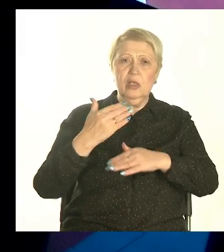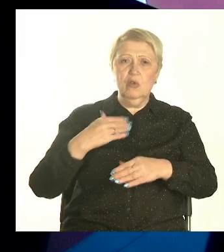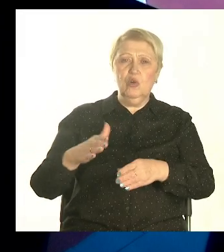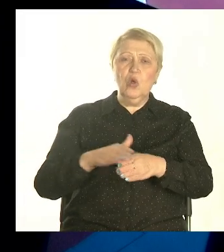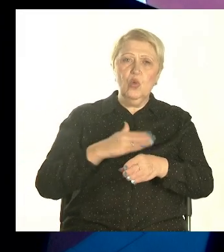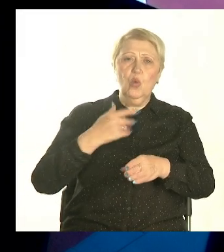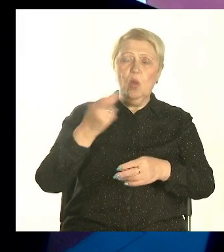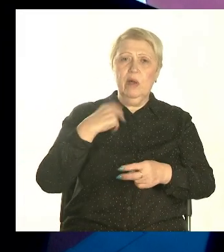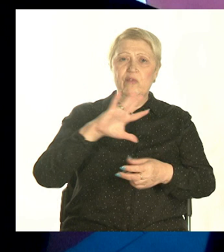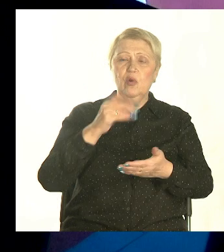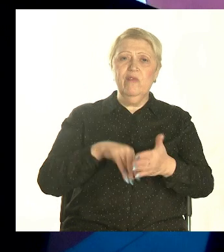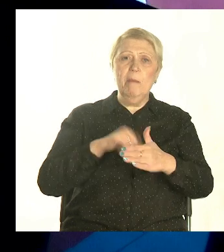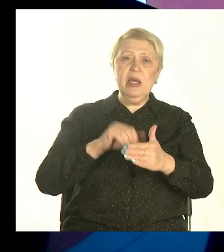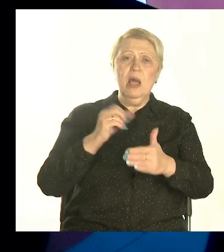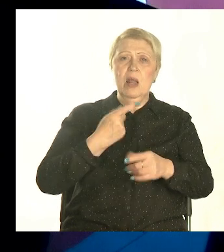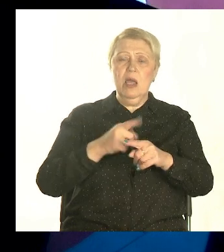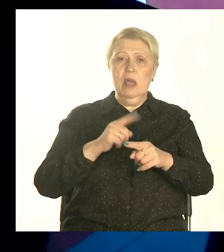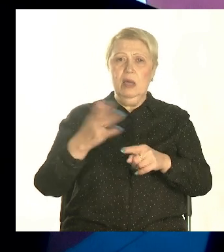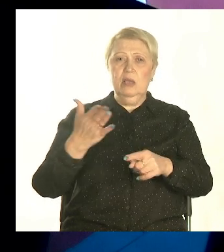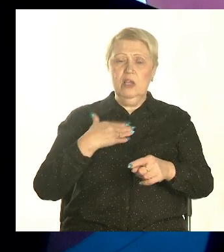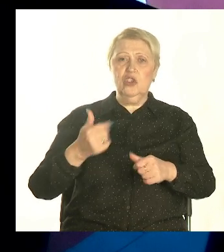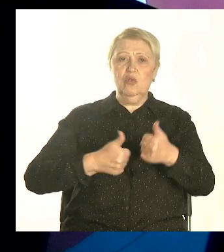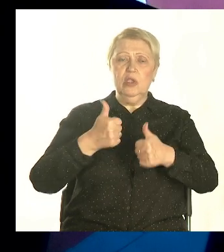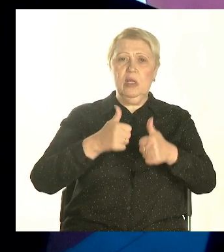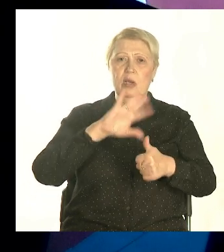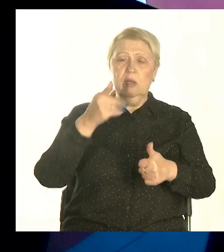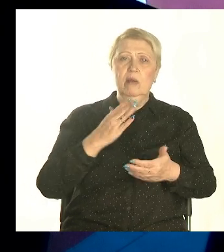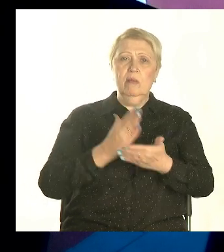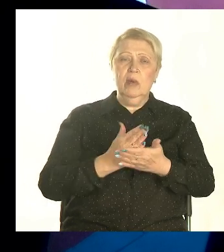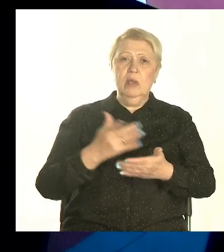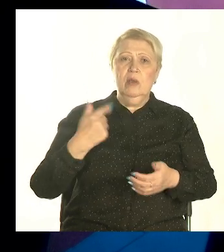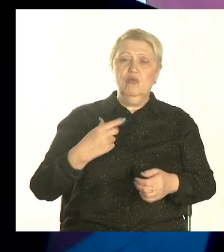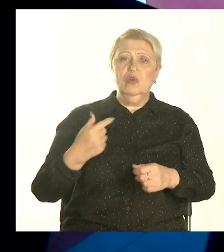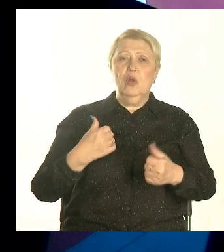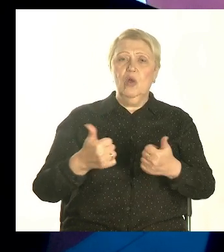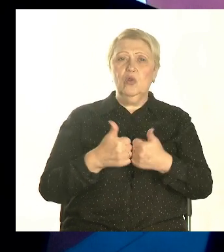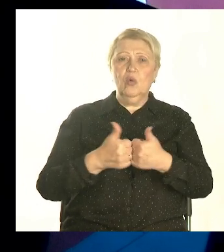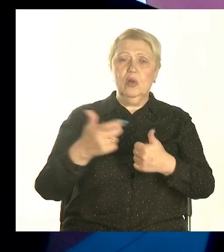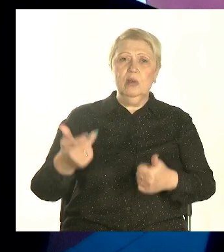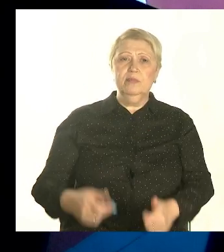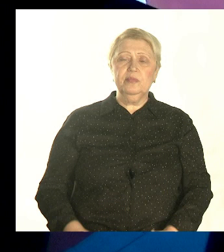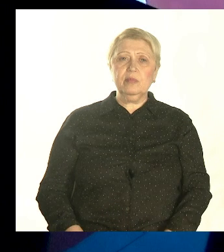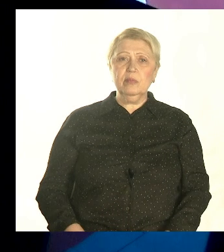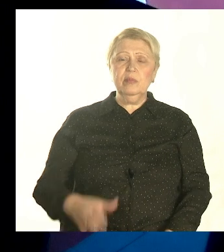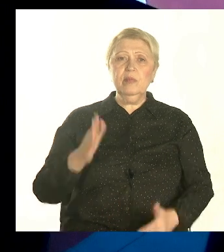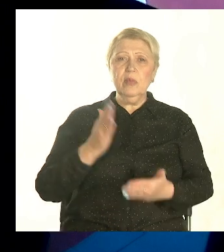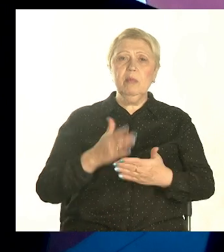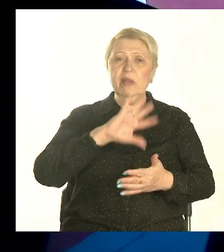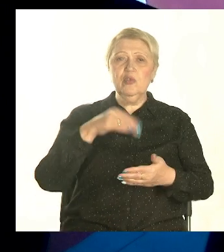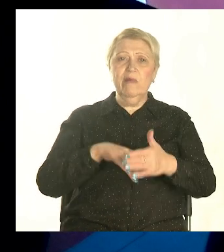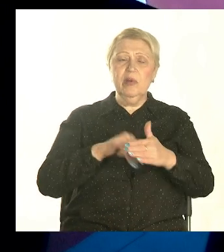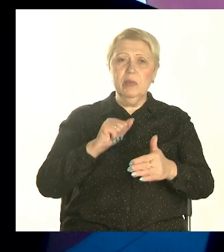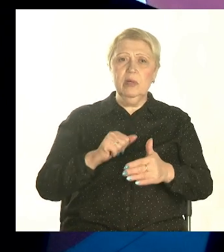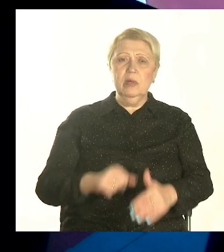сам участвовал в проектировании этого объекта. Наши коллеги из Портленда помогали, из города Побратима, где выбирался сначала